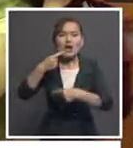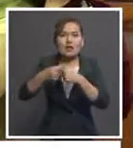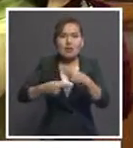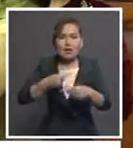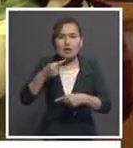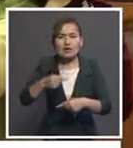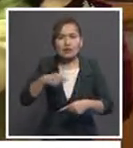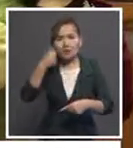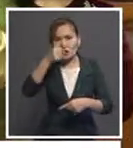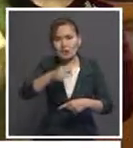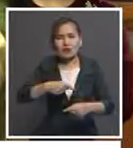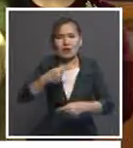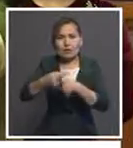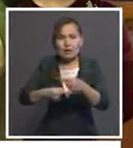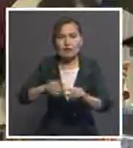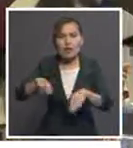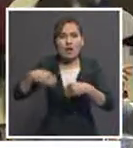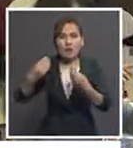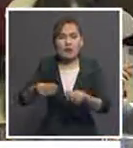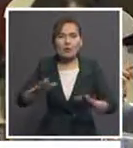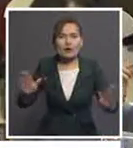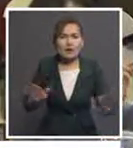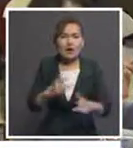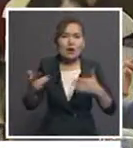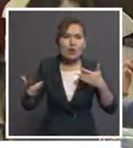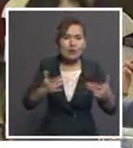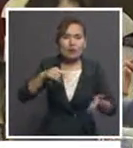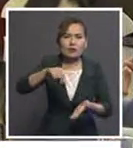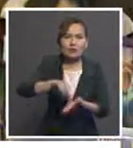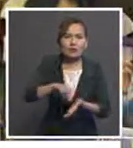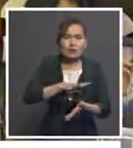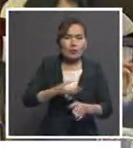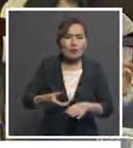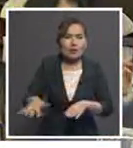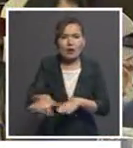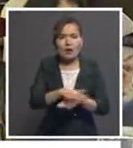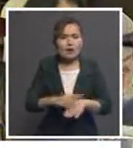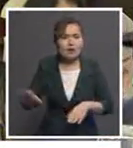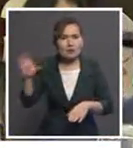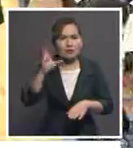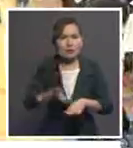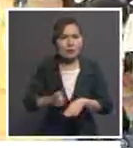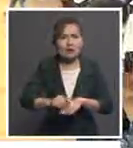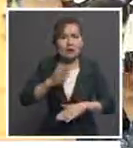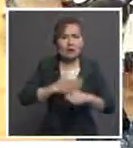елге табысталып отырады. Ұлттық ән күйде алыстағы алаш ұрпақтарының көңілін марқайтты.